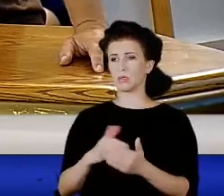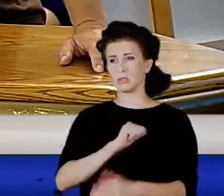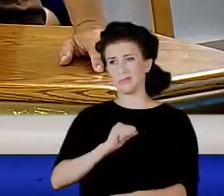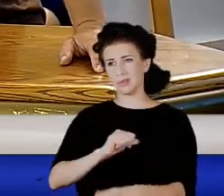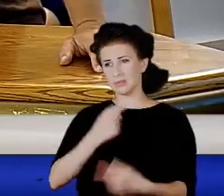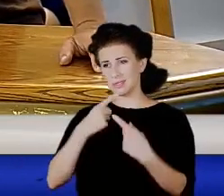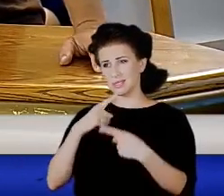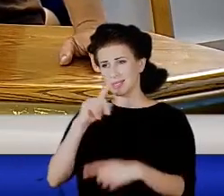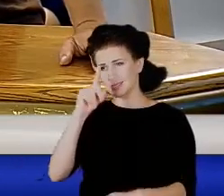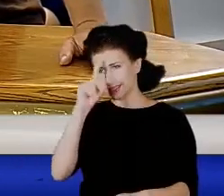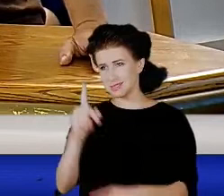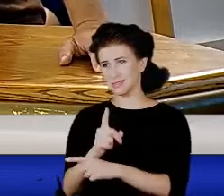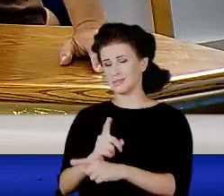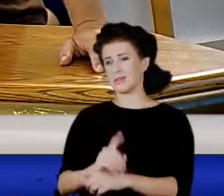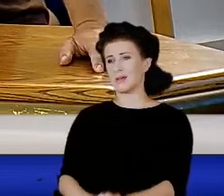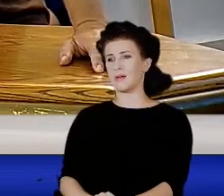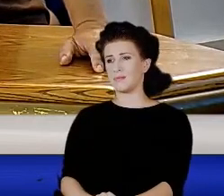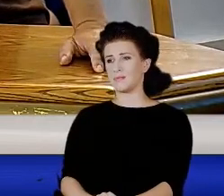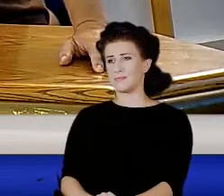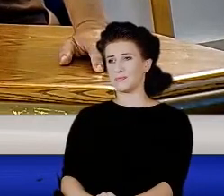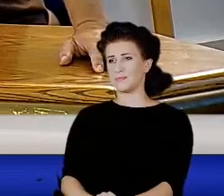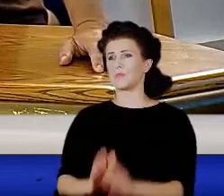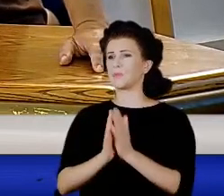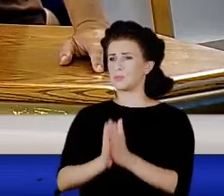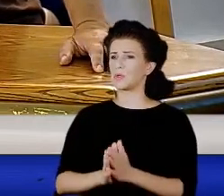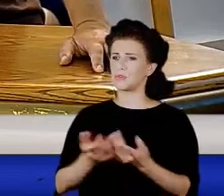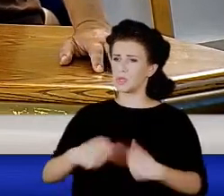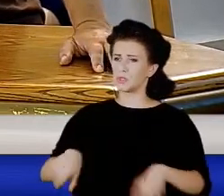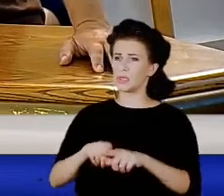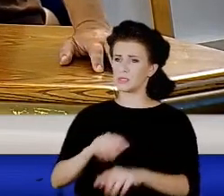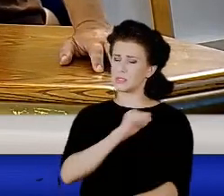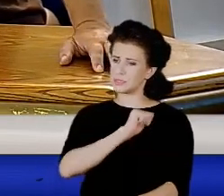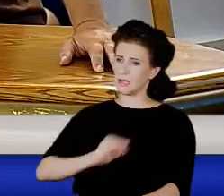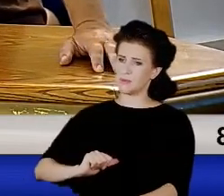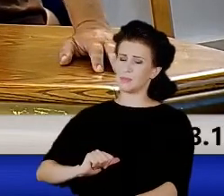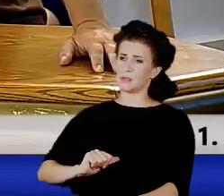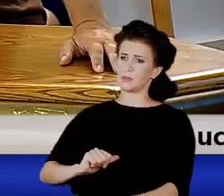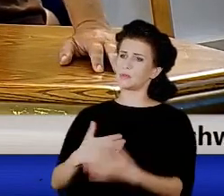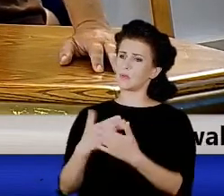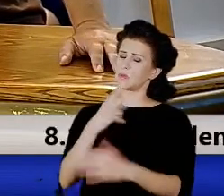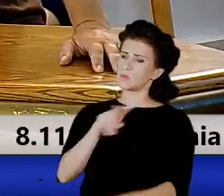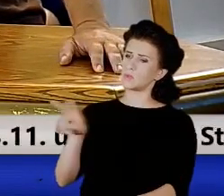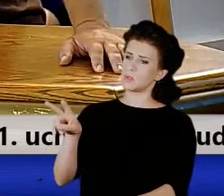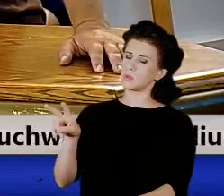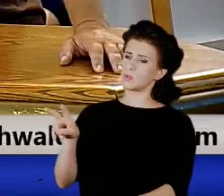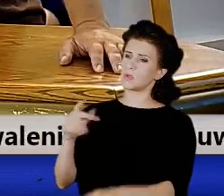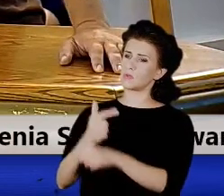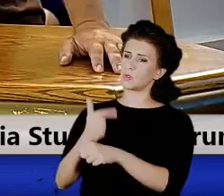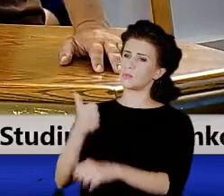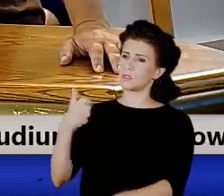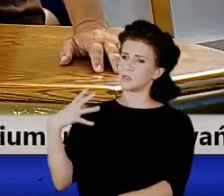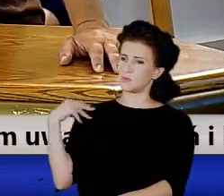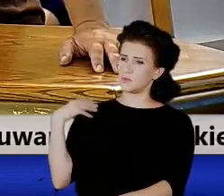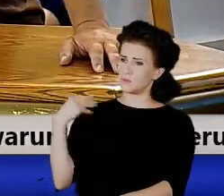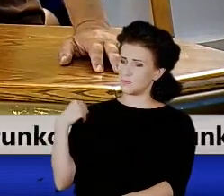samodzielną decyzję z myślą o tym, jakie wyzwania stoją przed miastem w XXI wieku. Żebyśmy